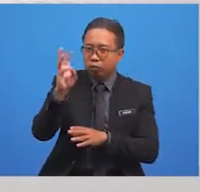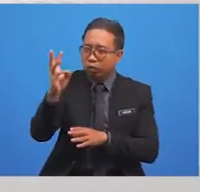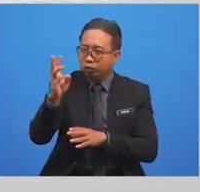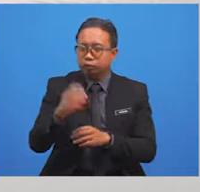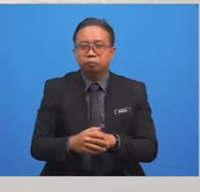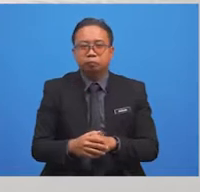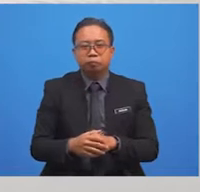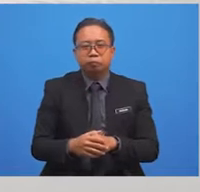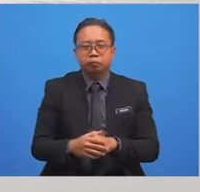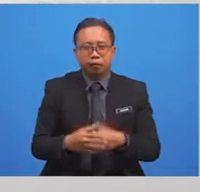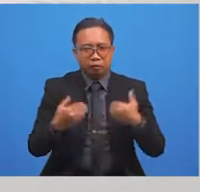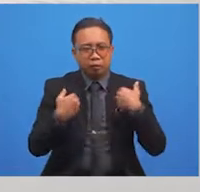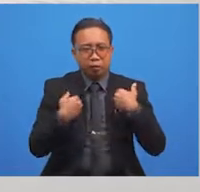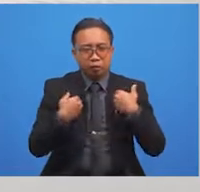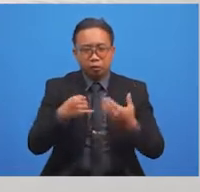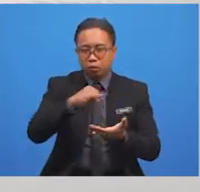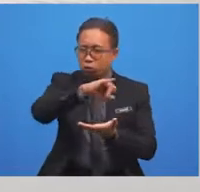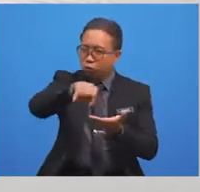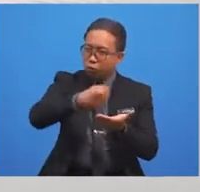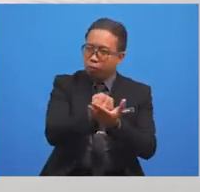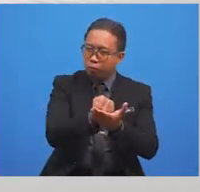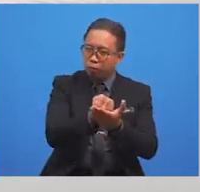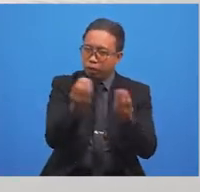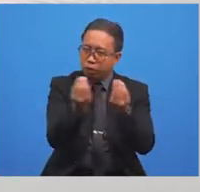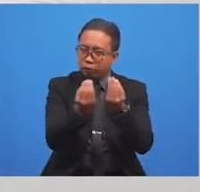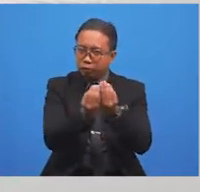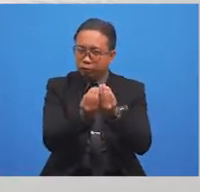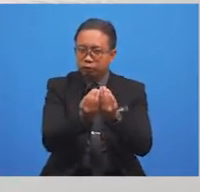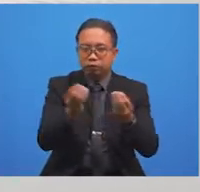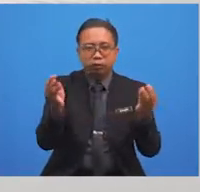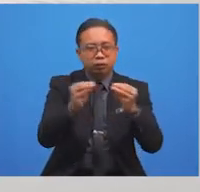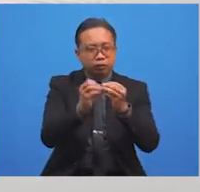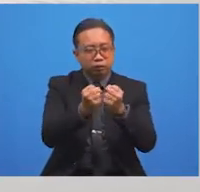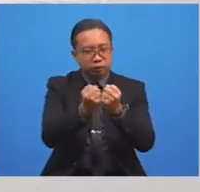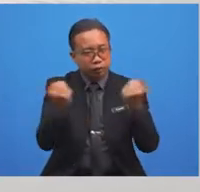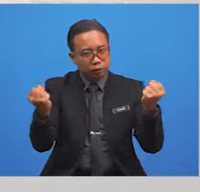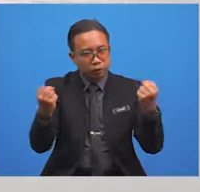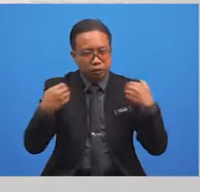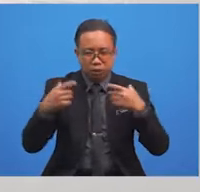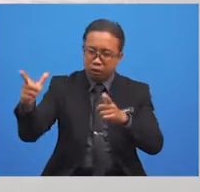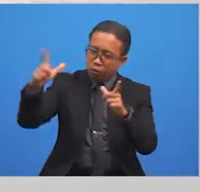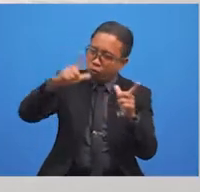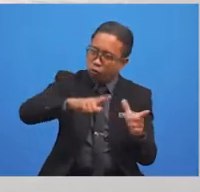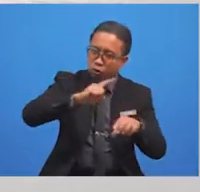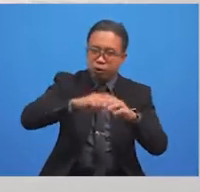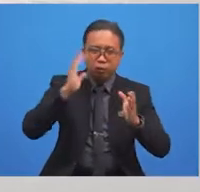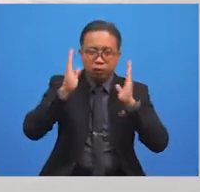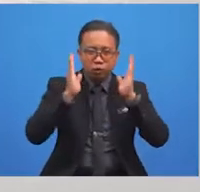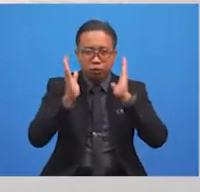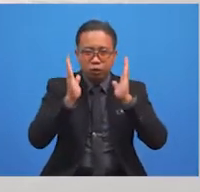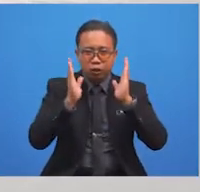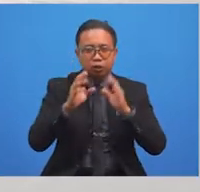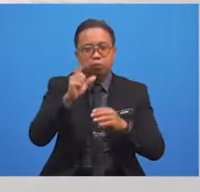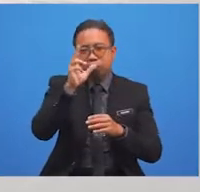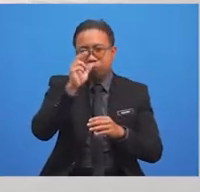2016 mendapati jumlah spesies paling tinggi hidupan liar yang dilindungi di Malaysia adalah